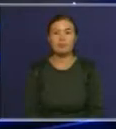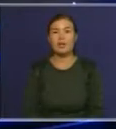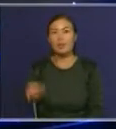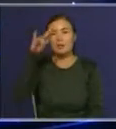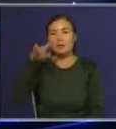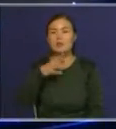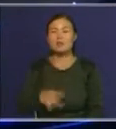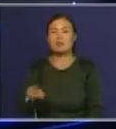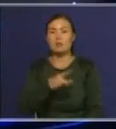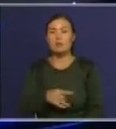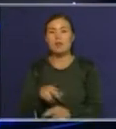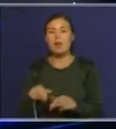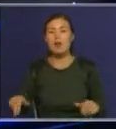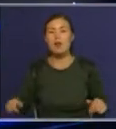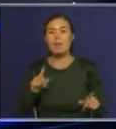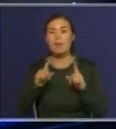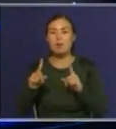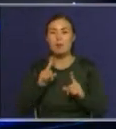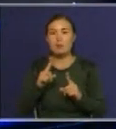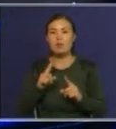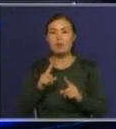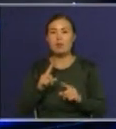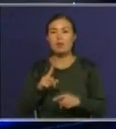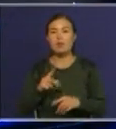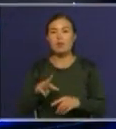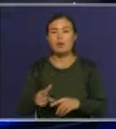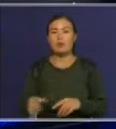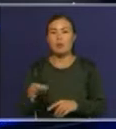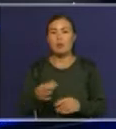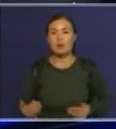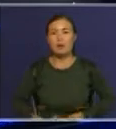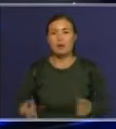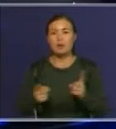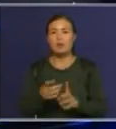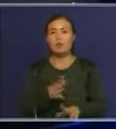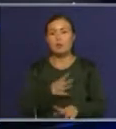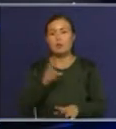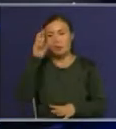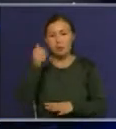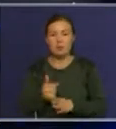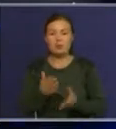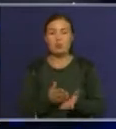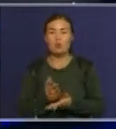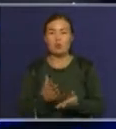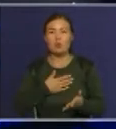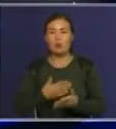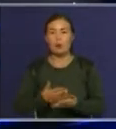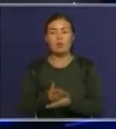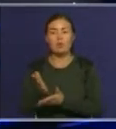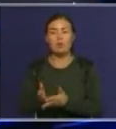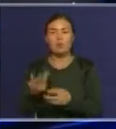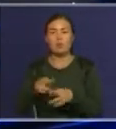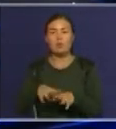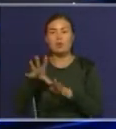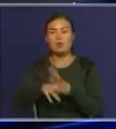Қазақстан Республикасы парламент мәжілісінің депутаттары Маңғыстау ауданының тұрғындарымен кездесті. Жиында елбасы жолдауының басым бағыттарына, оның